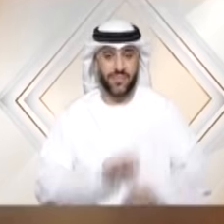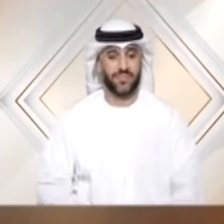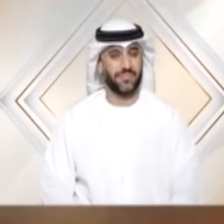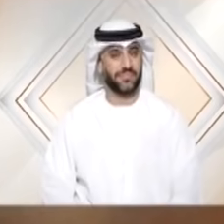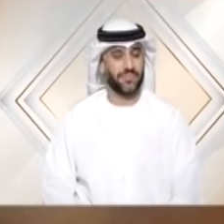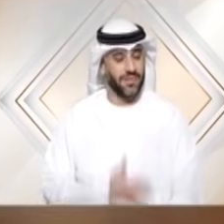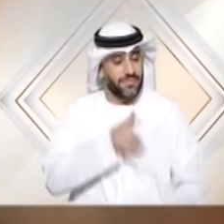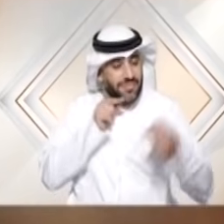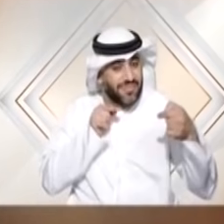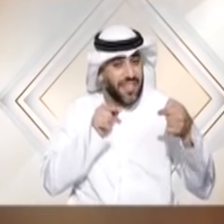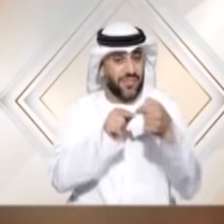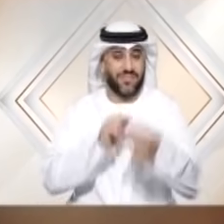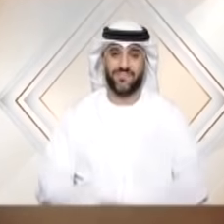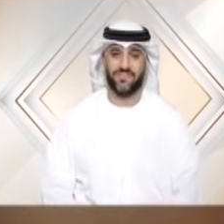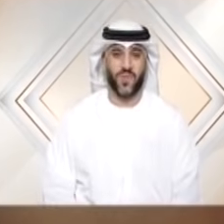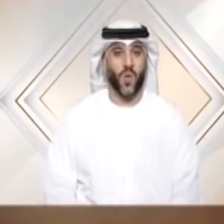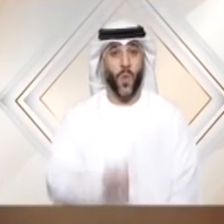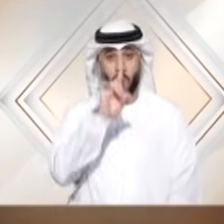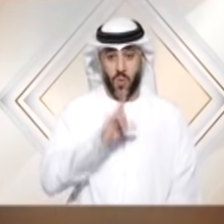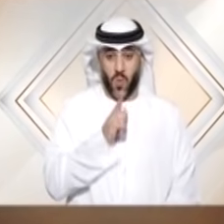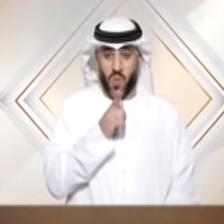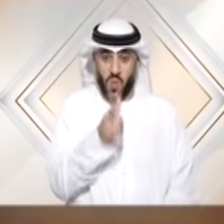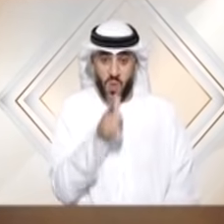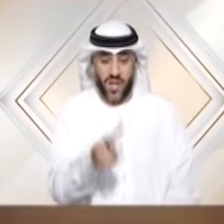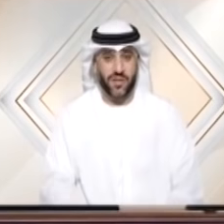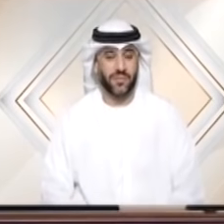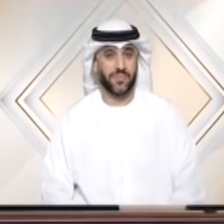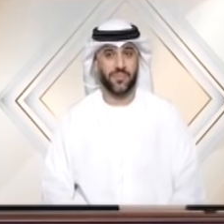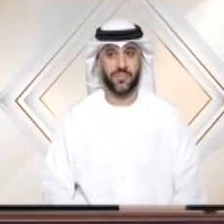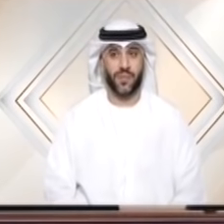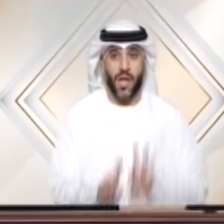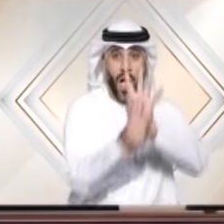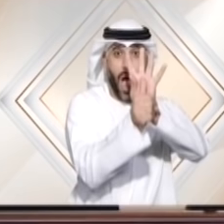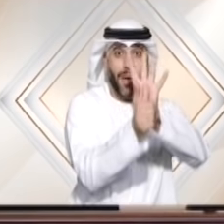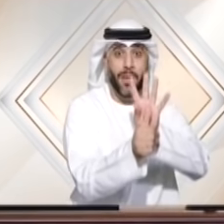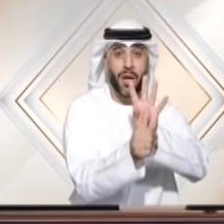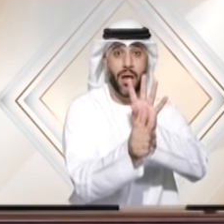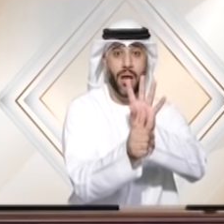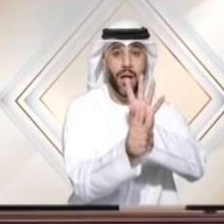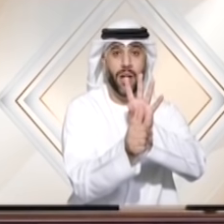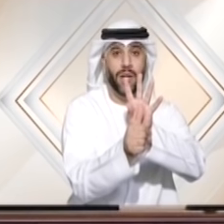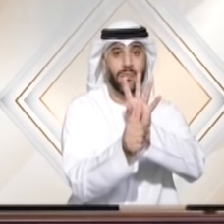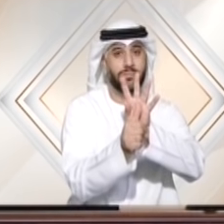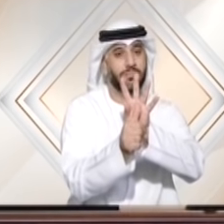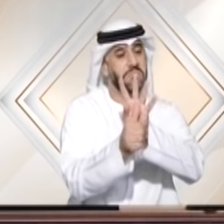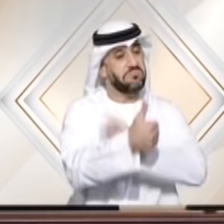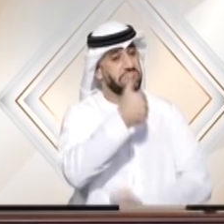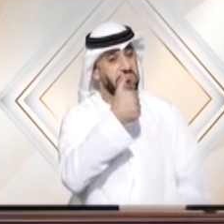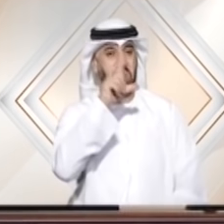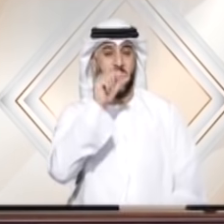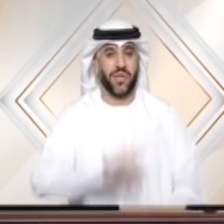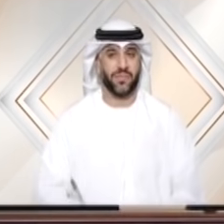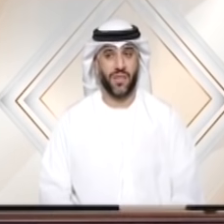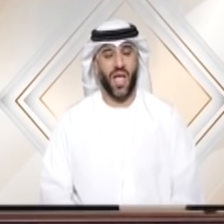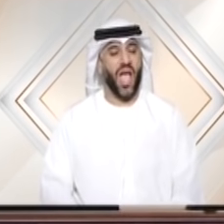فلا والله يا أخي أقسم بالله ما أكذب عليكم، يقول إمام مسجد تشوفه تقول سني 100%